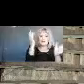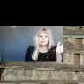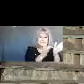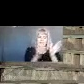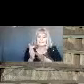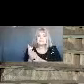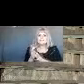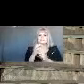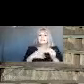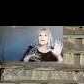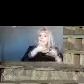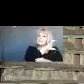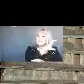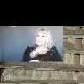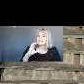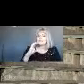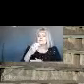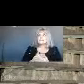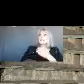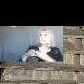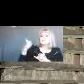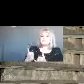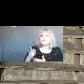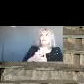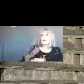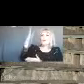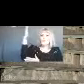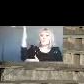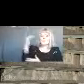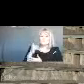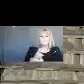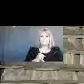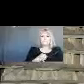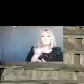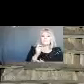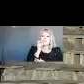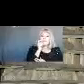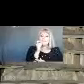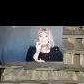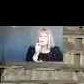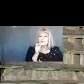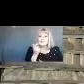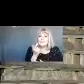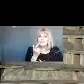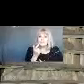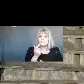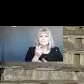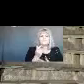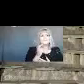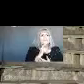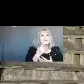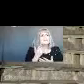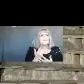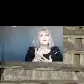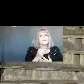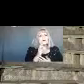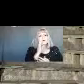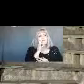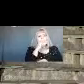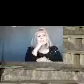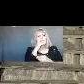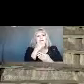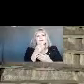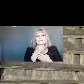gemaak. Vriende, ons het al hier oor gesels. Woorde kry hulle betekenis in 'n sin. En 'n sin